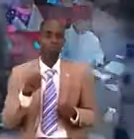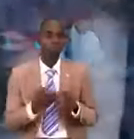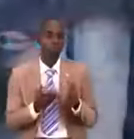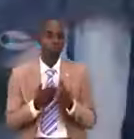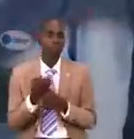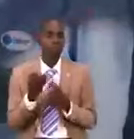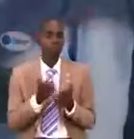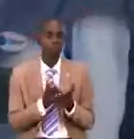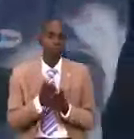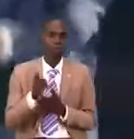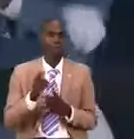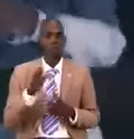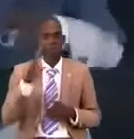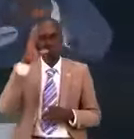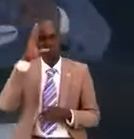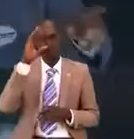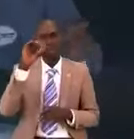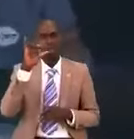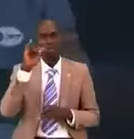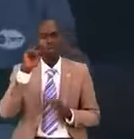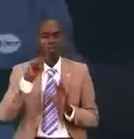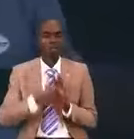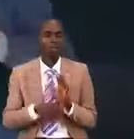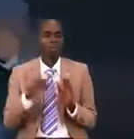José un œuf